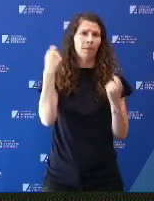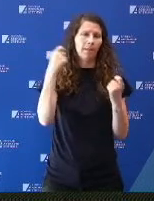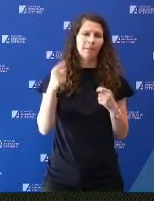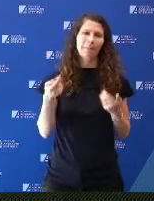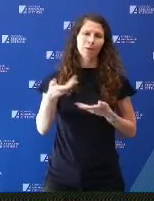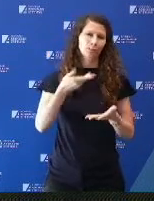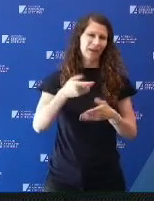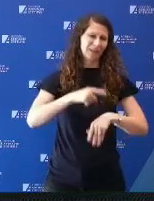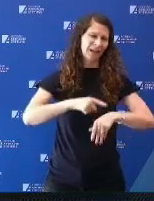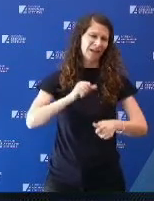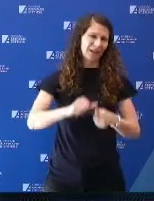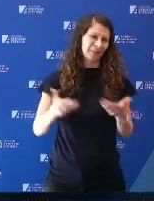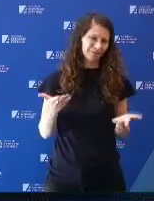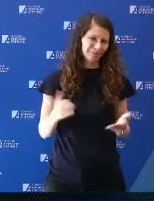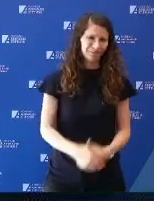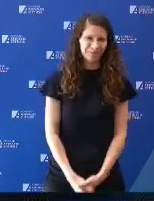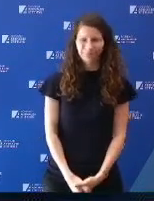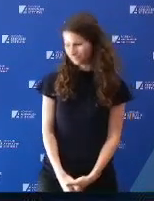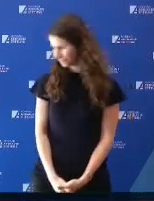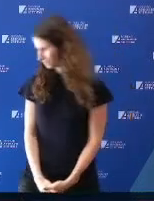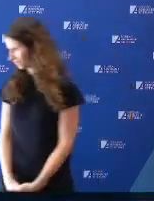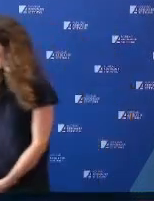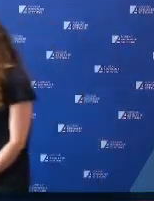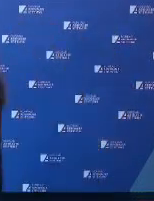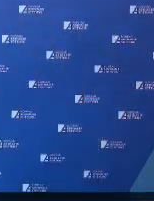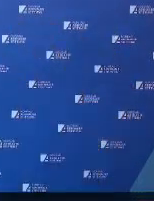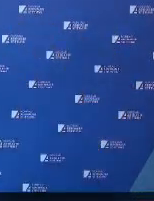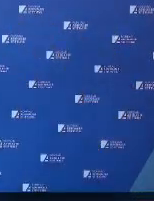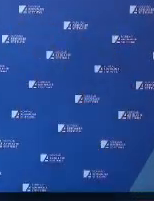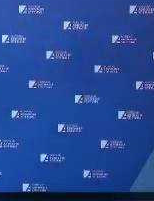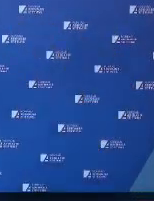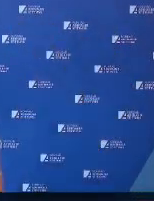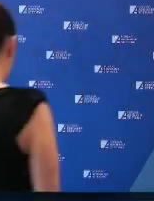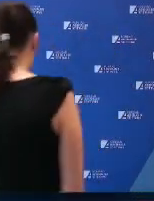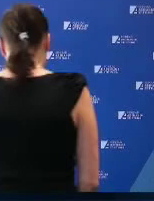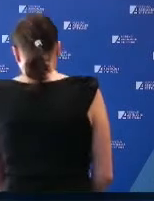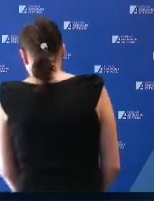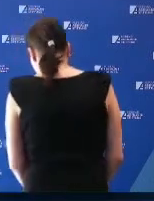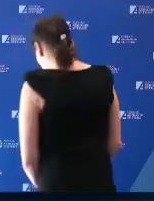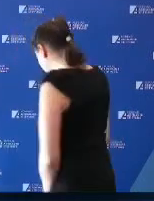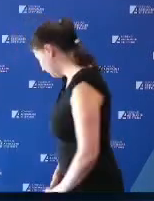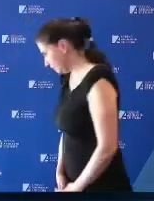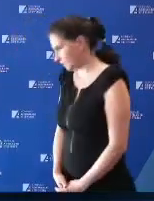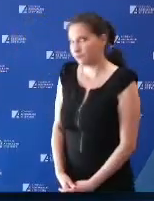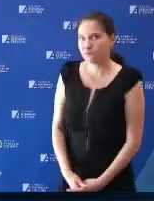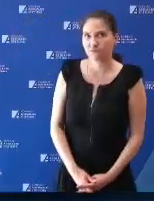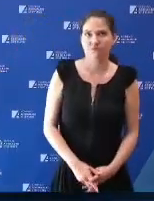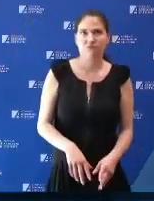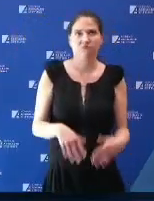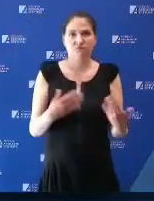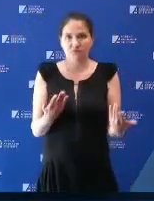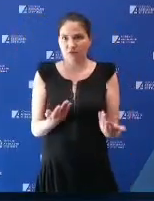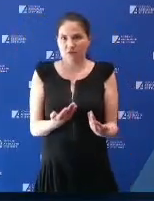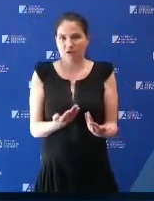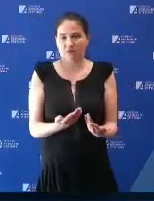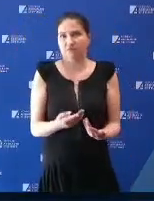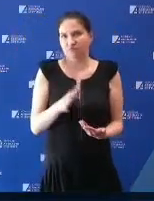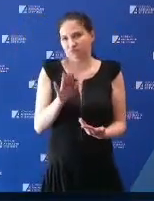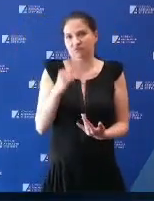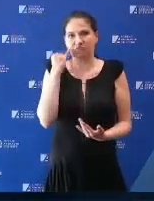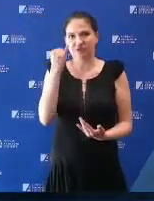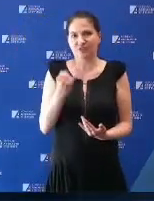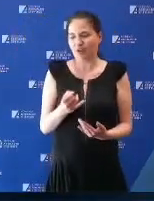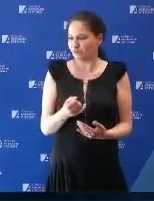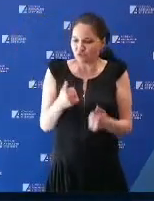kurz. Da kommt vielleicht die zündende Idee von einer Romanistin, die sich aber dann erst den Informatiker sucht und der sagt, setz mir das um. Ja. Vielen